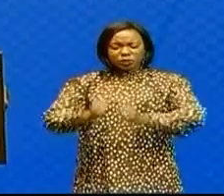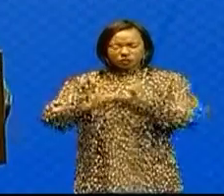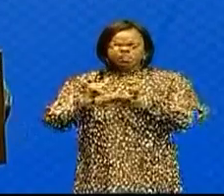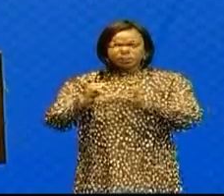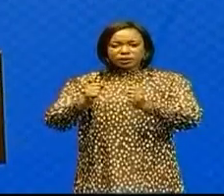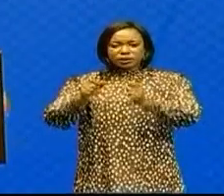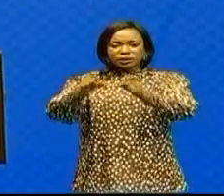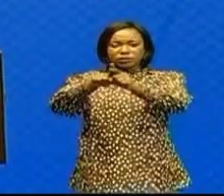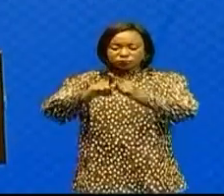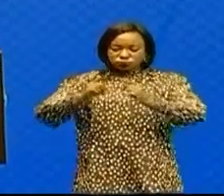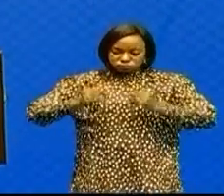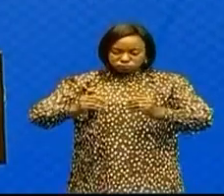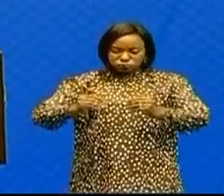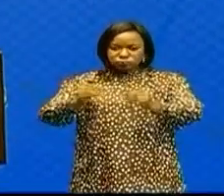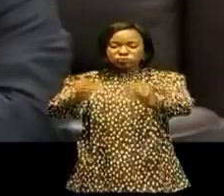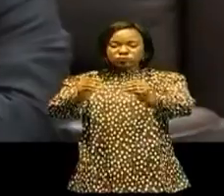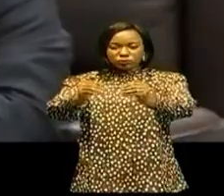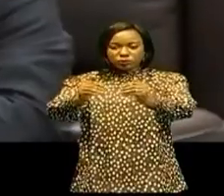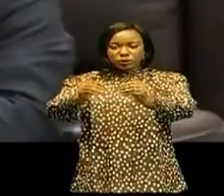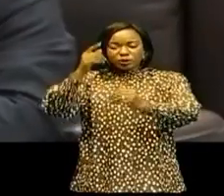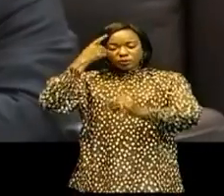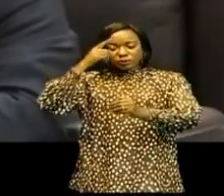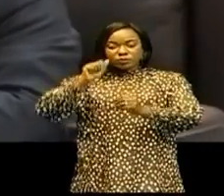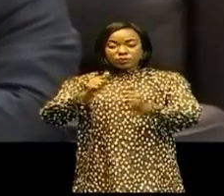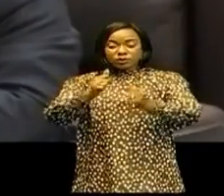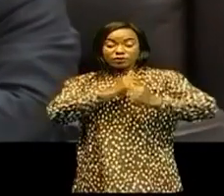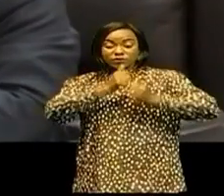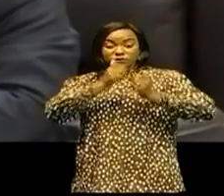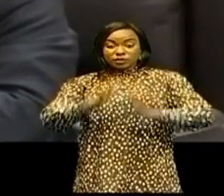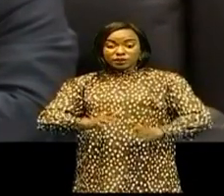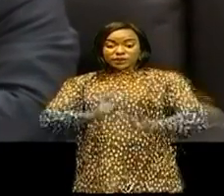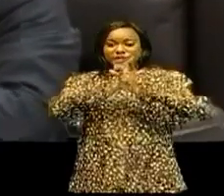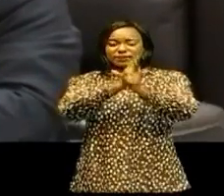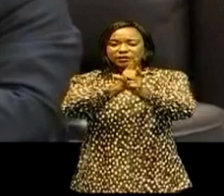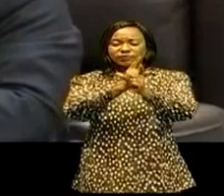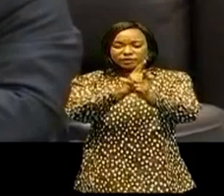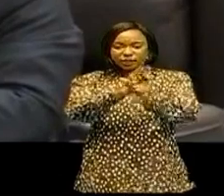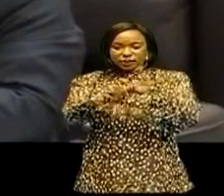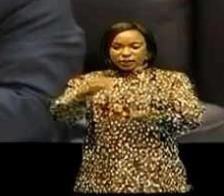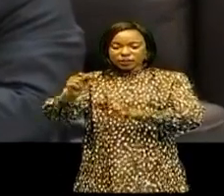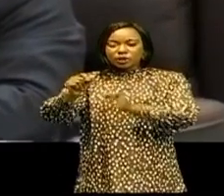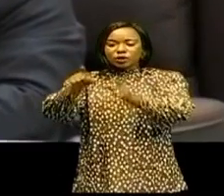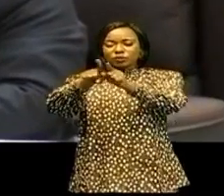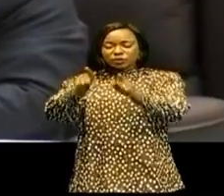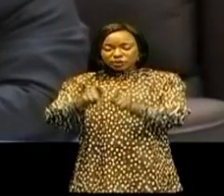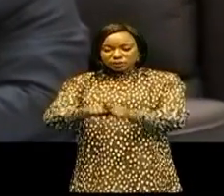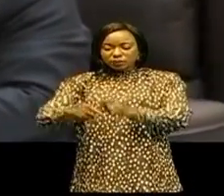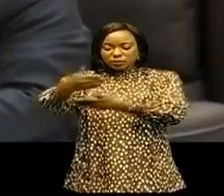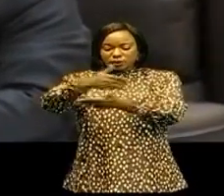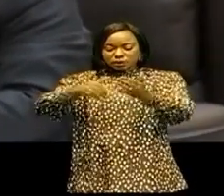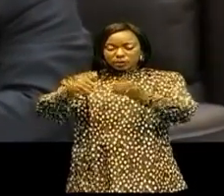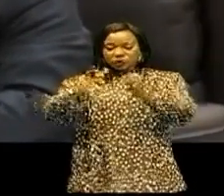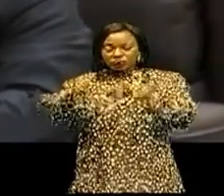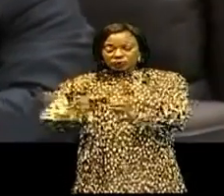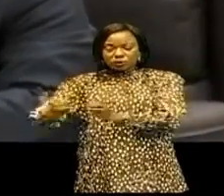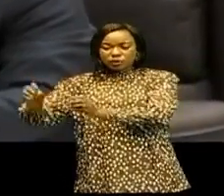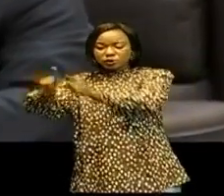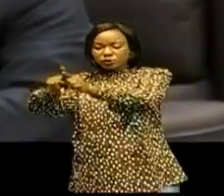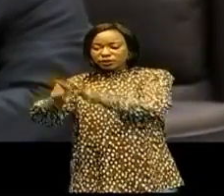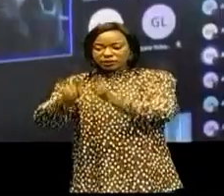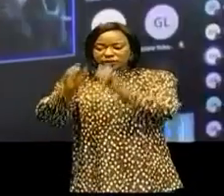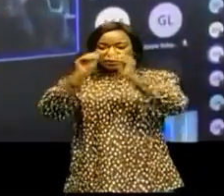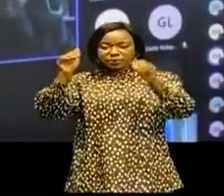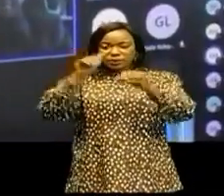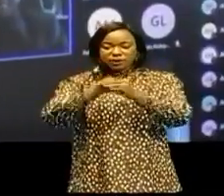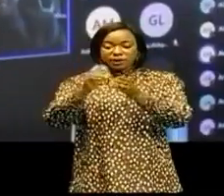la promptitude avec lesquelles les forces de défense et sécurité ont rétabli l'ordre dans la ville de